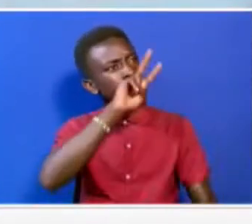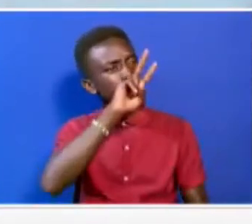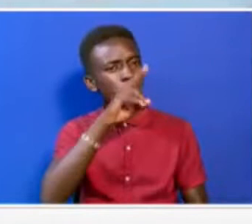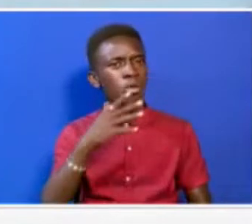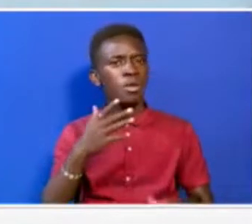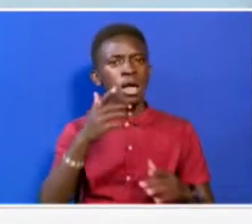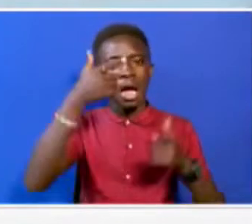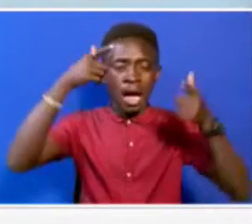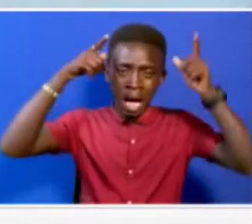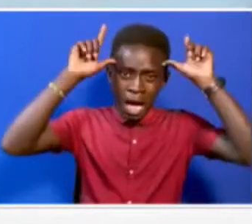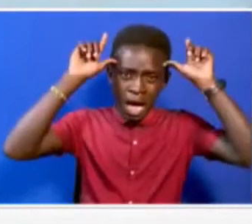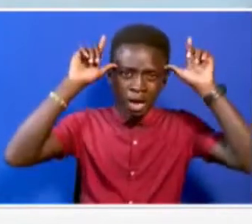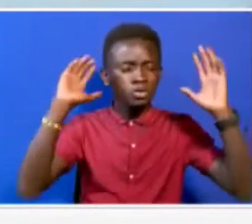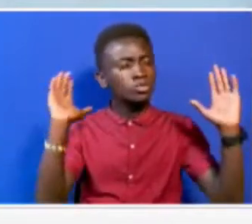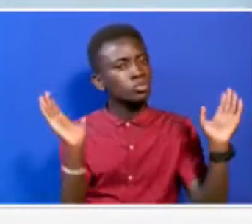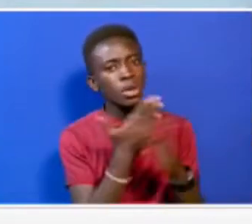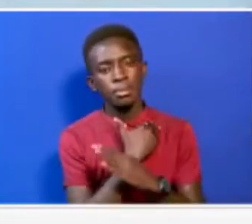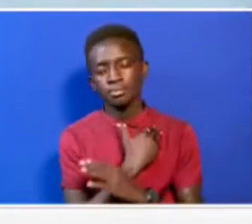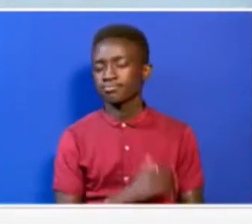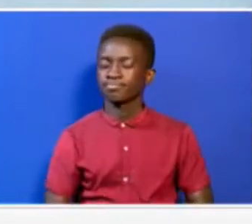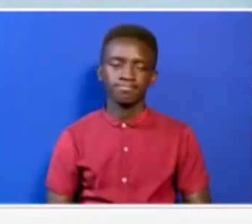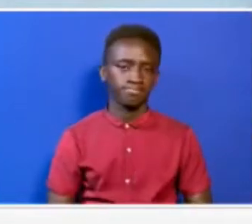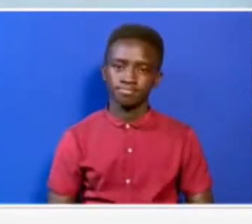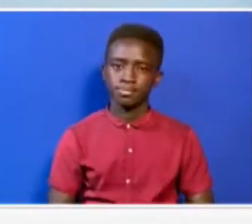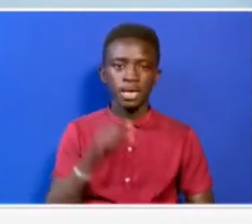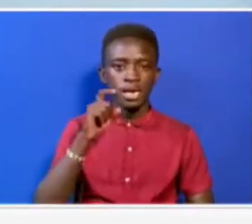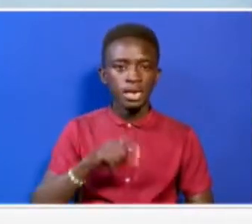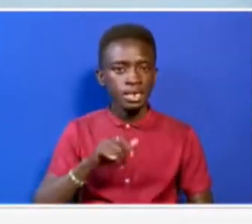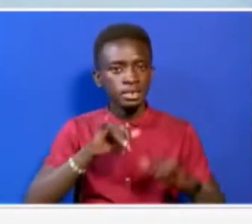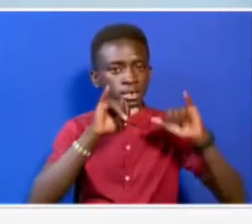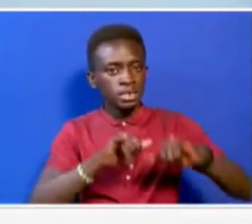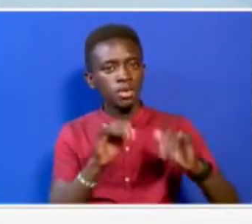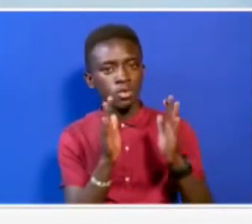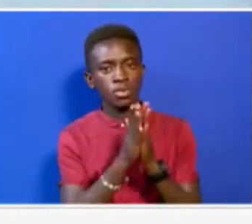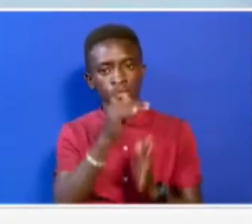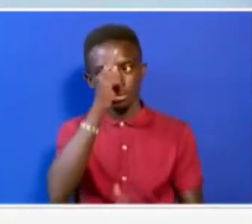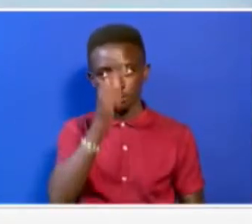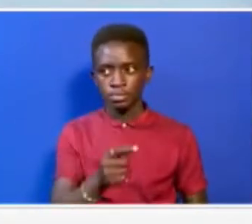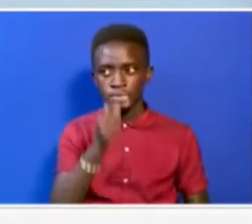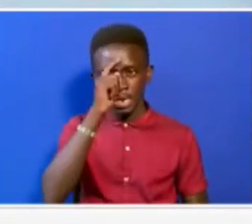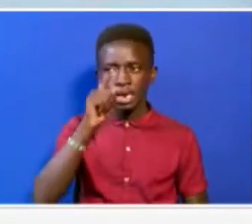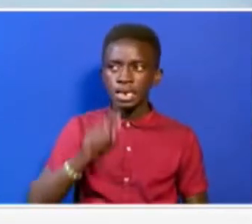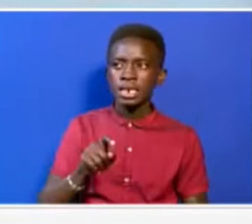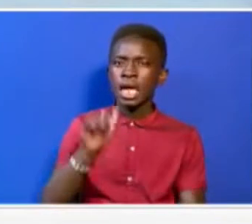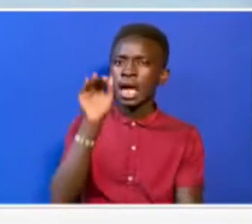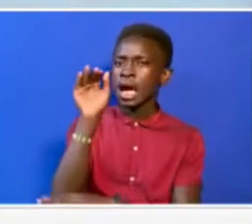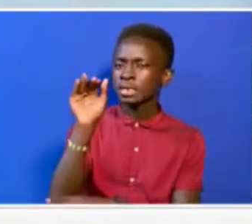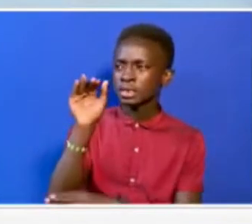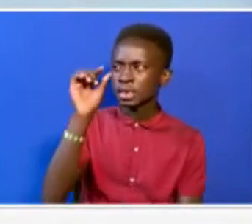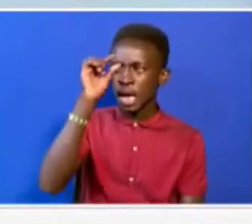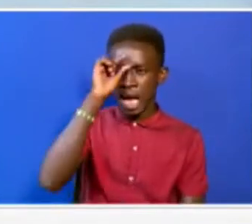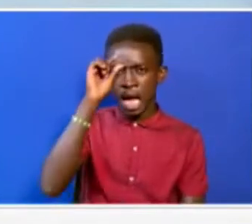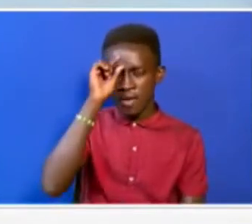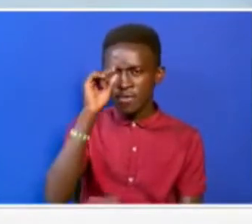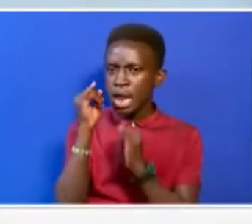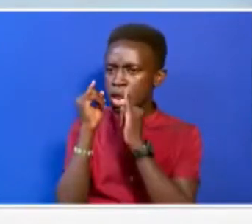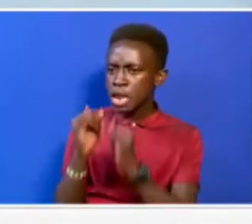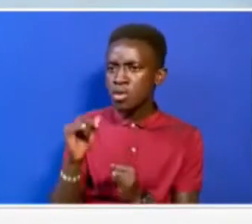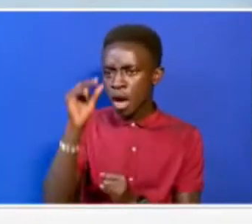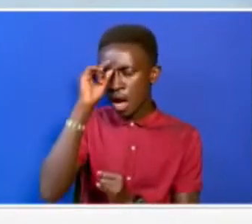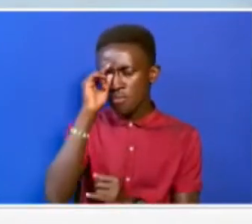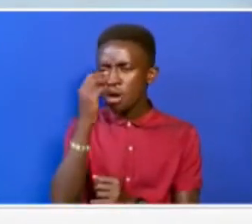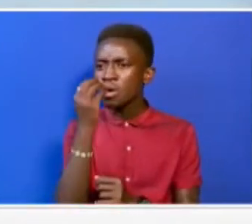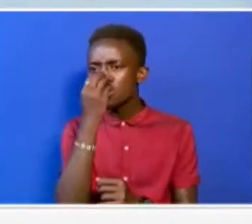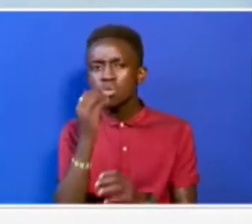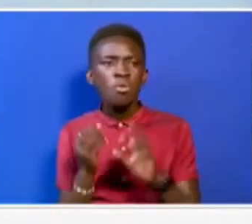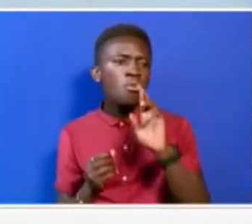ng'ombe zinaenda. Lazima tukae kwa heshima na lazima tuulize serikali ambayo inakunja, hata kama ni ya Ruto ama